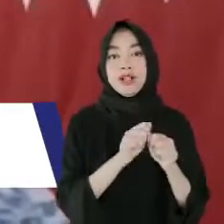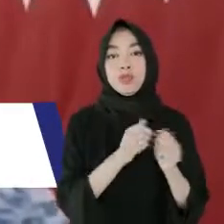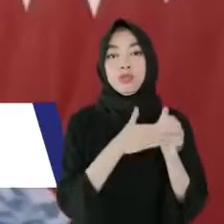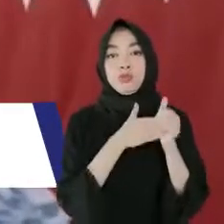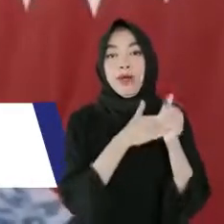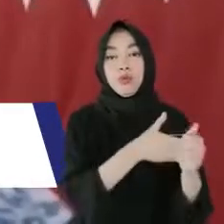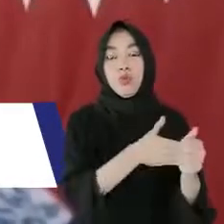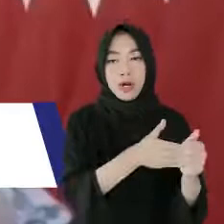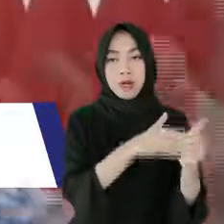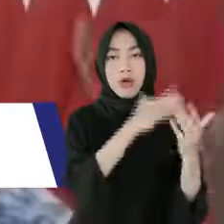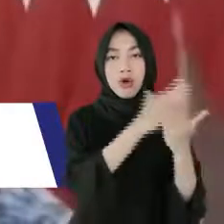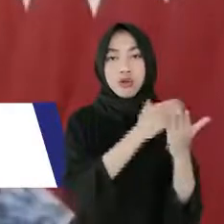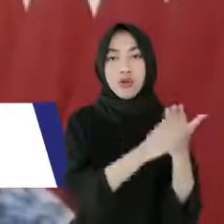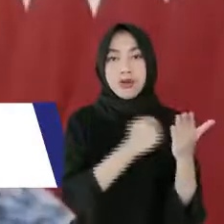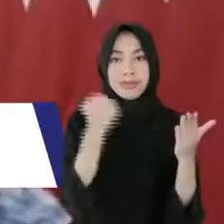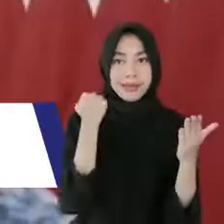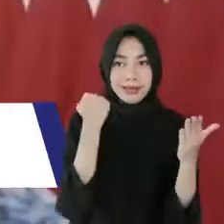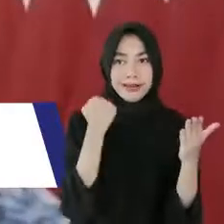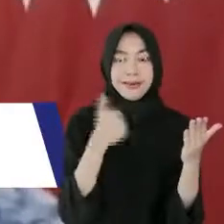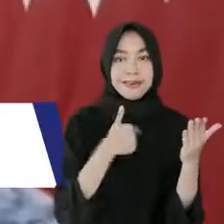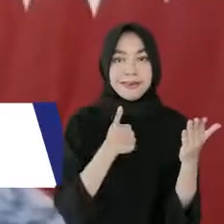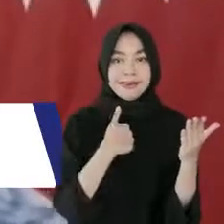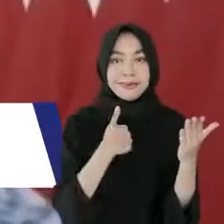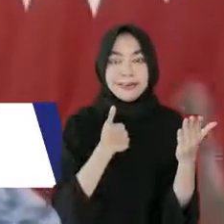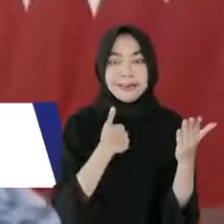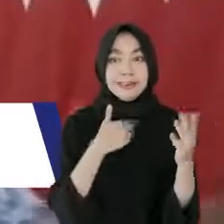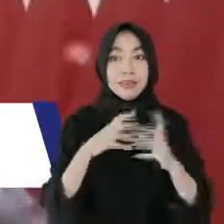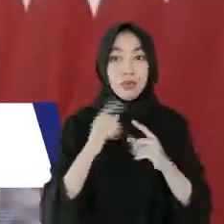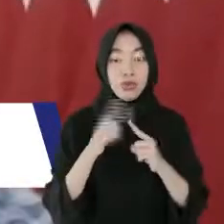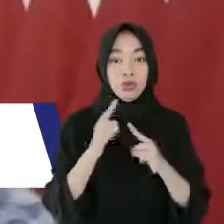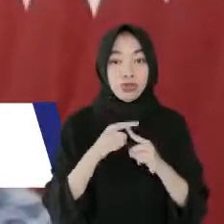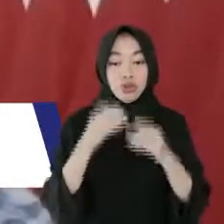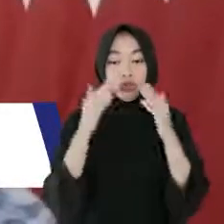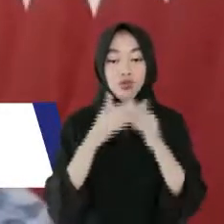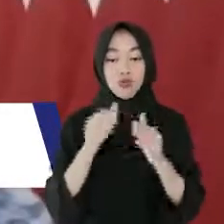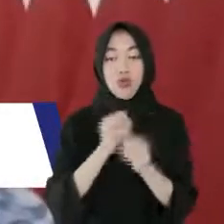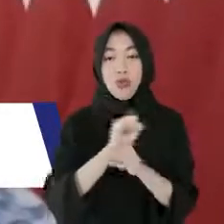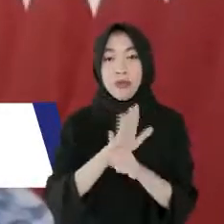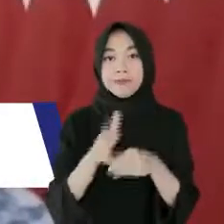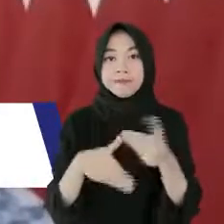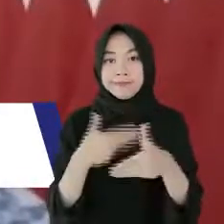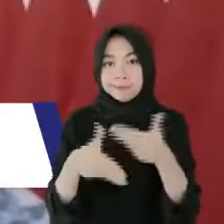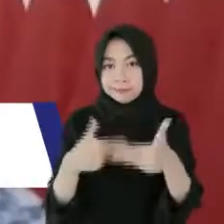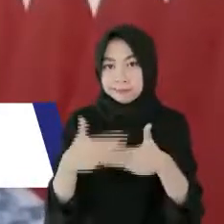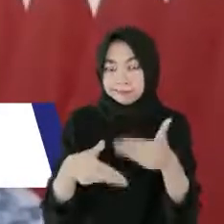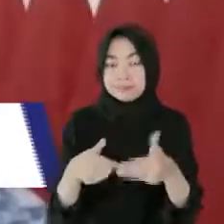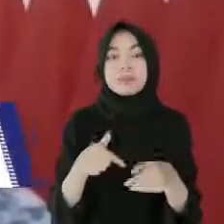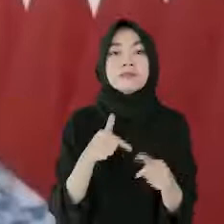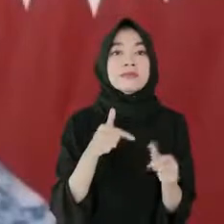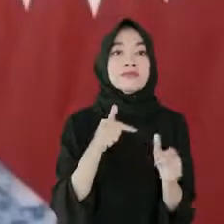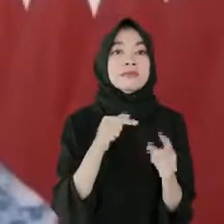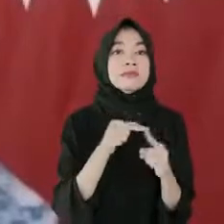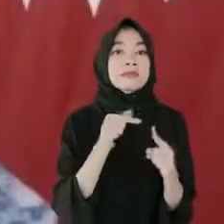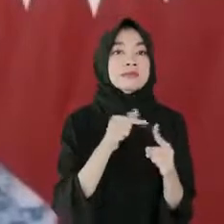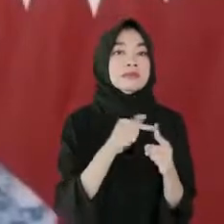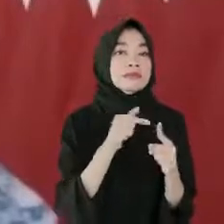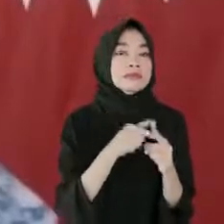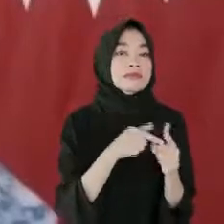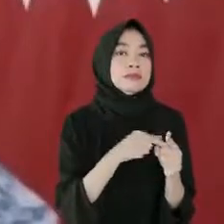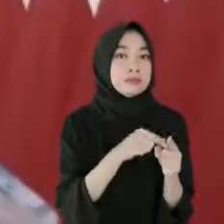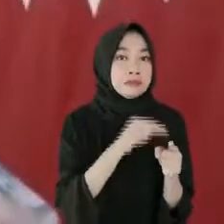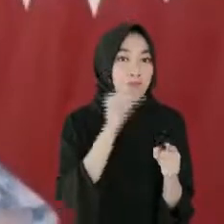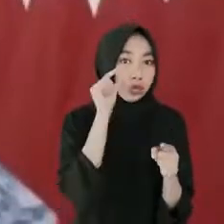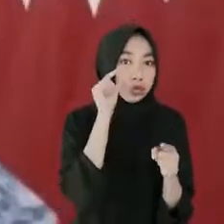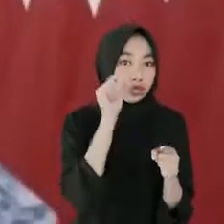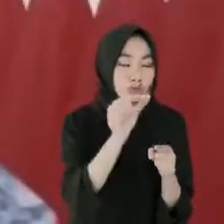kesehatan karena satuan tugas kita ini ngurusi penanganan kokpit 19 maka rekomendasi protokol kesehatan yang dikeluarkan